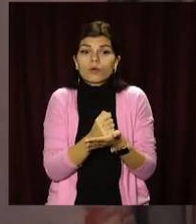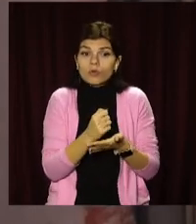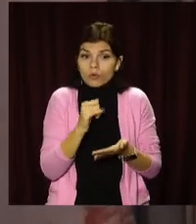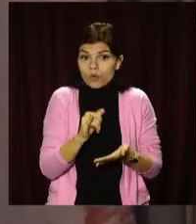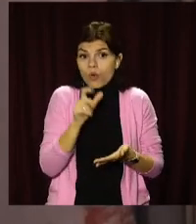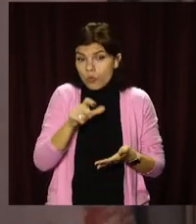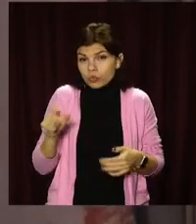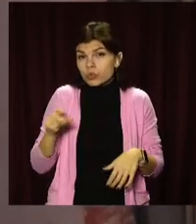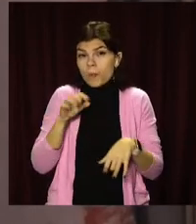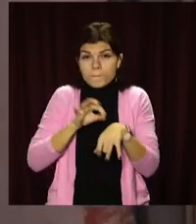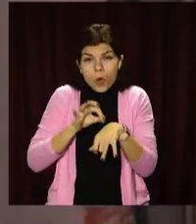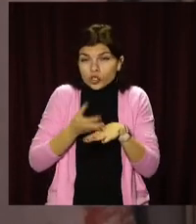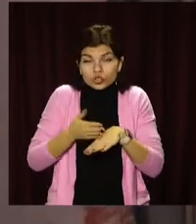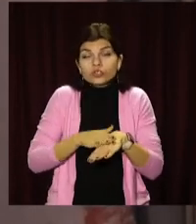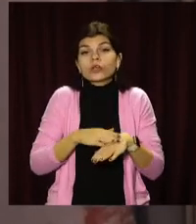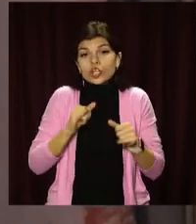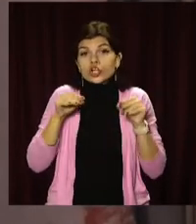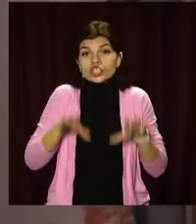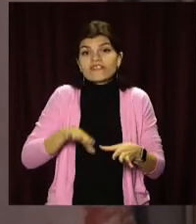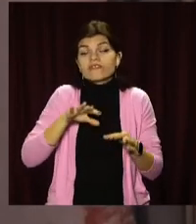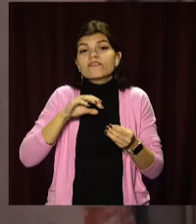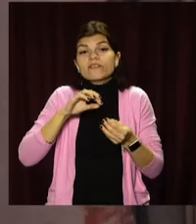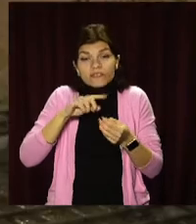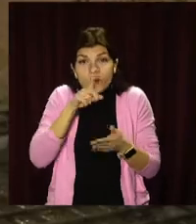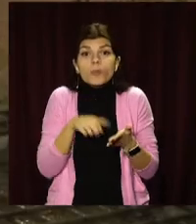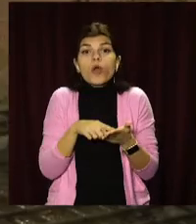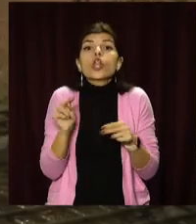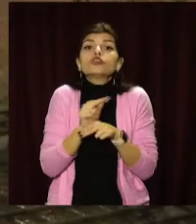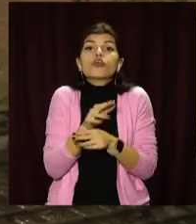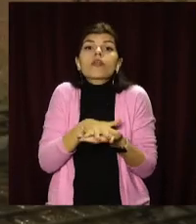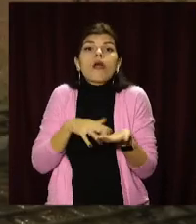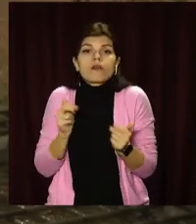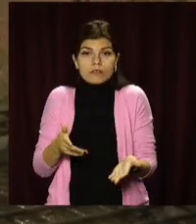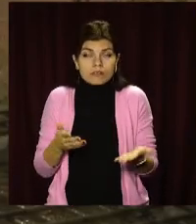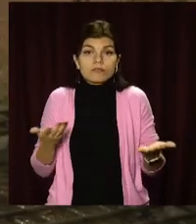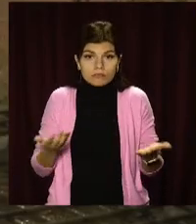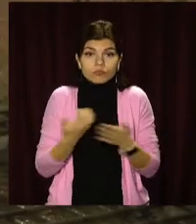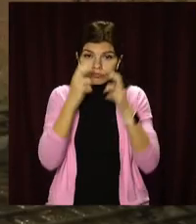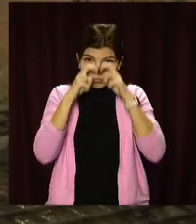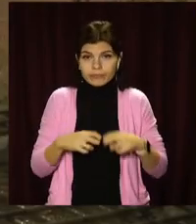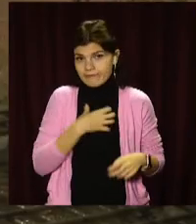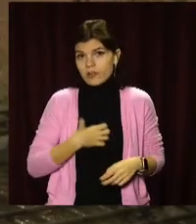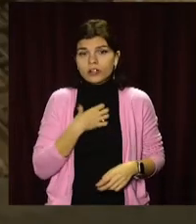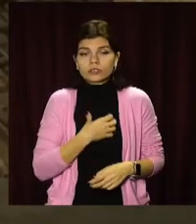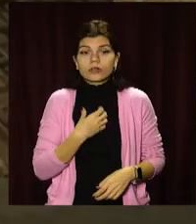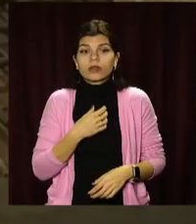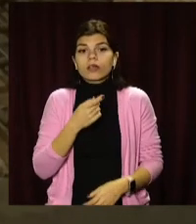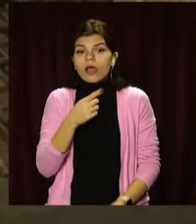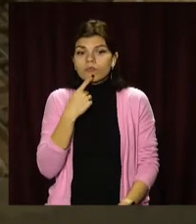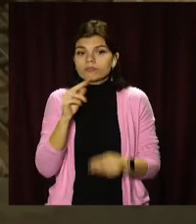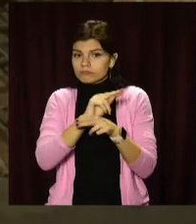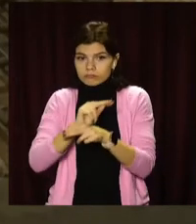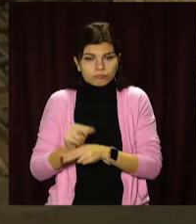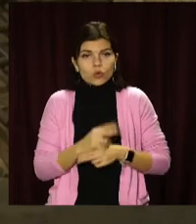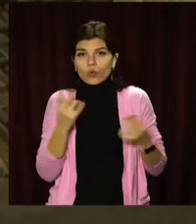ургентных больных и решить вопрос о их лечении. Для встановлення деякого медичного обладнання, кажуть підрядники, були необхідні